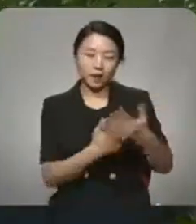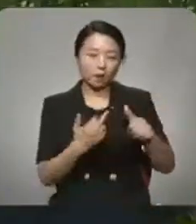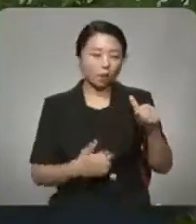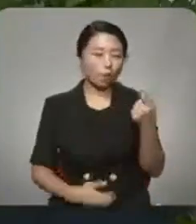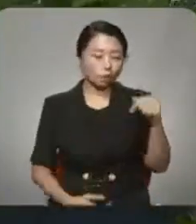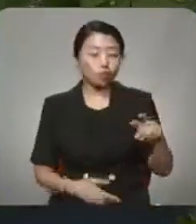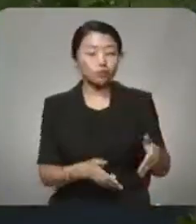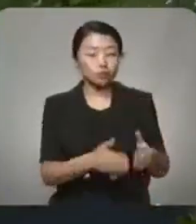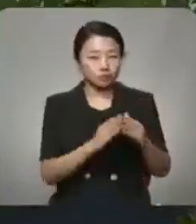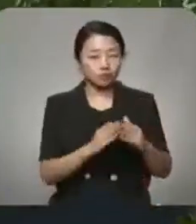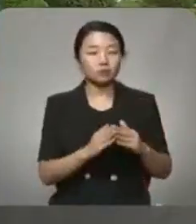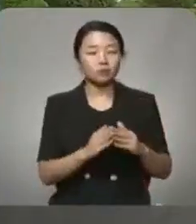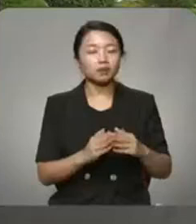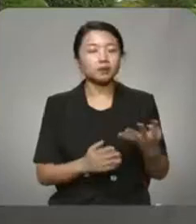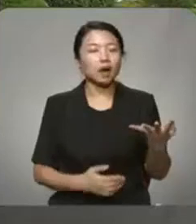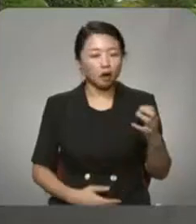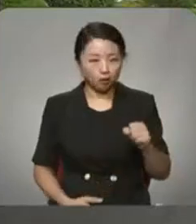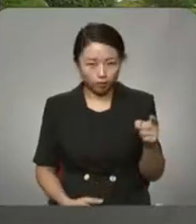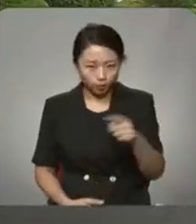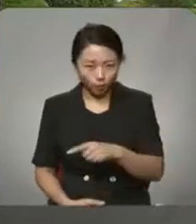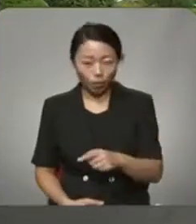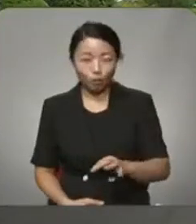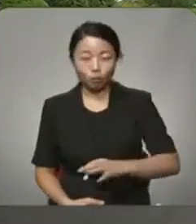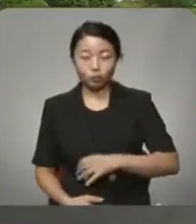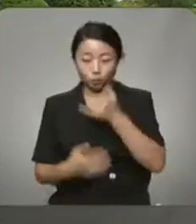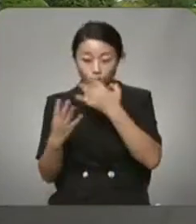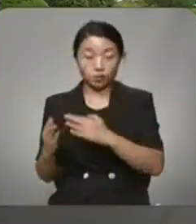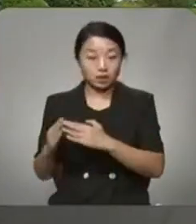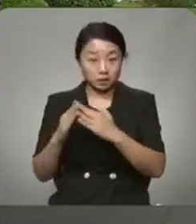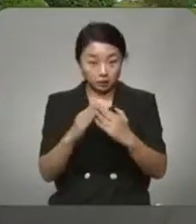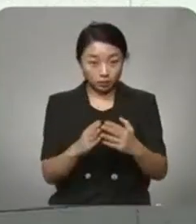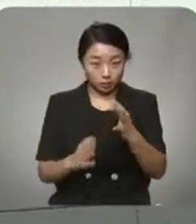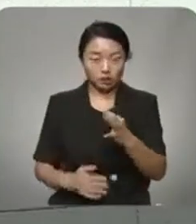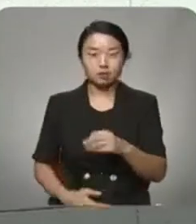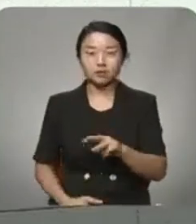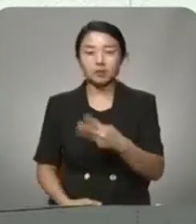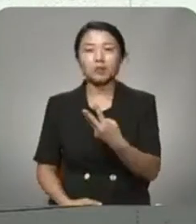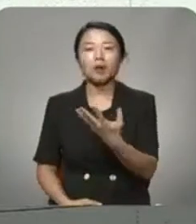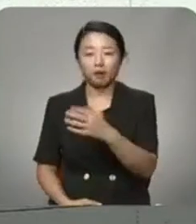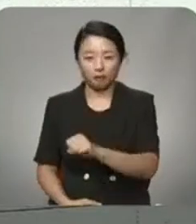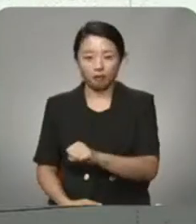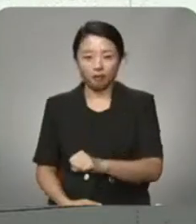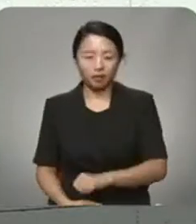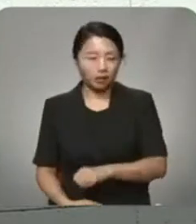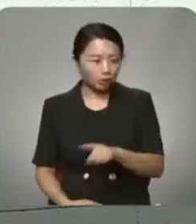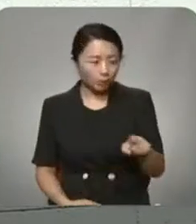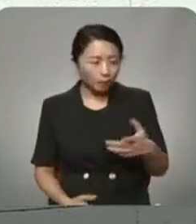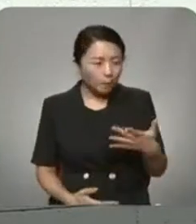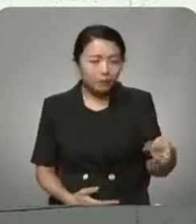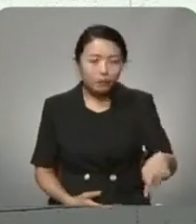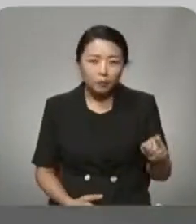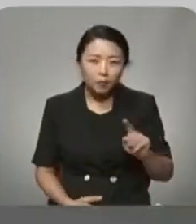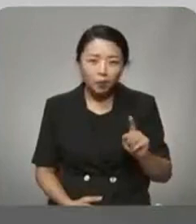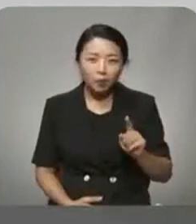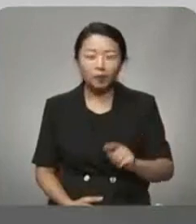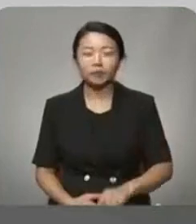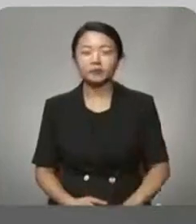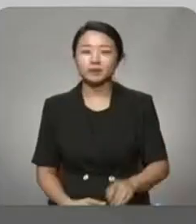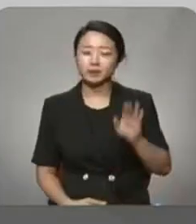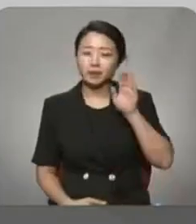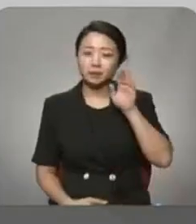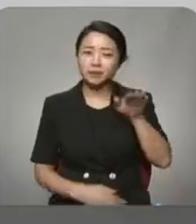원, 원주 교도소 이전 사업비도 380억 원이 반영됐습니다. 아쉬운 사업도 있습니다. 미래차